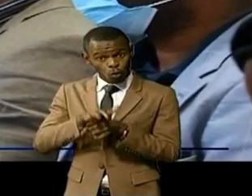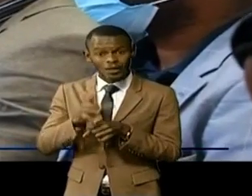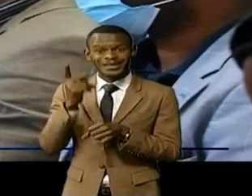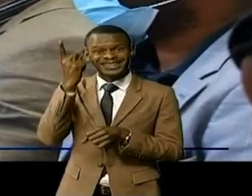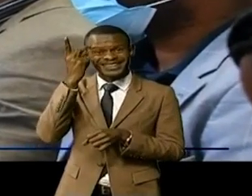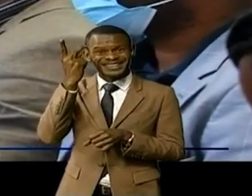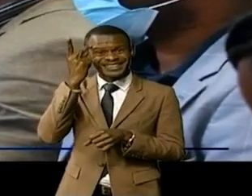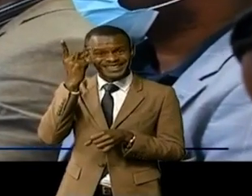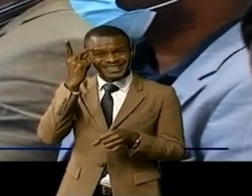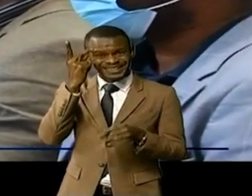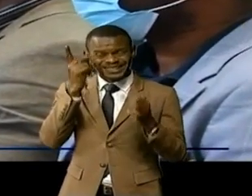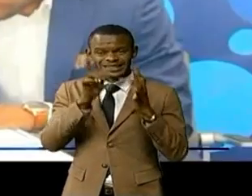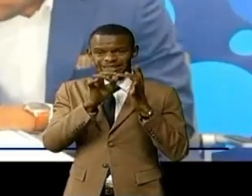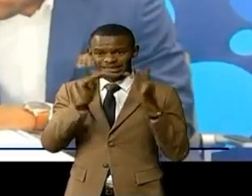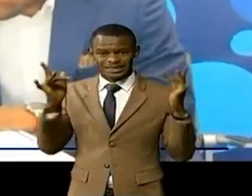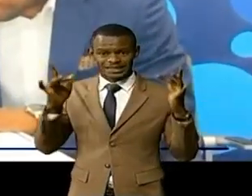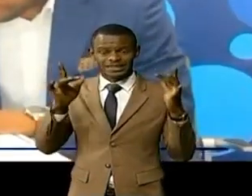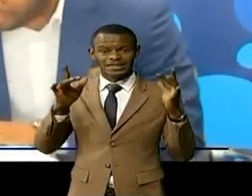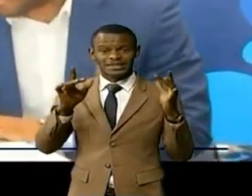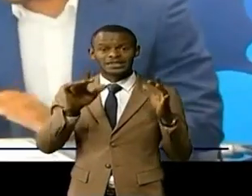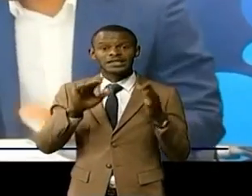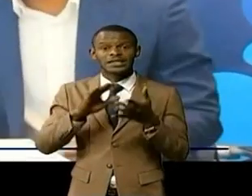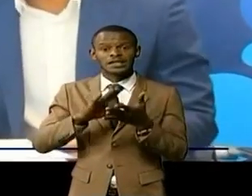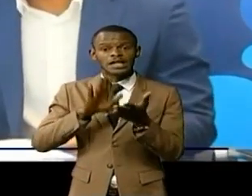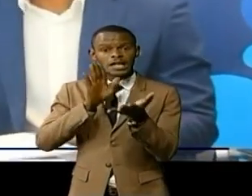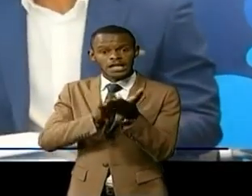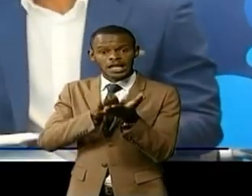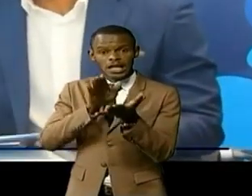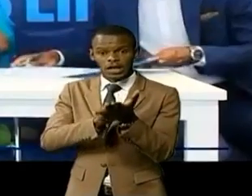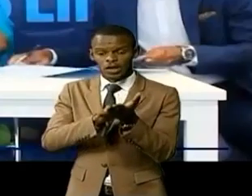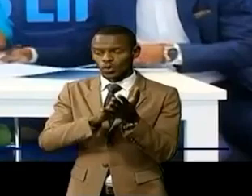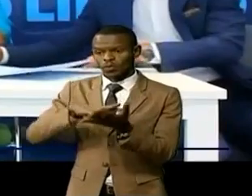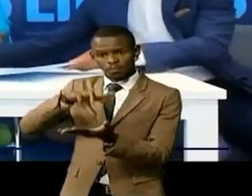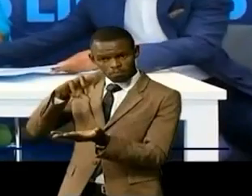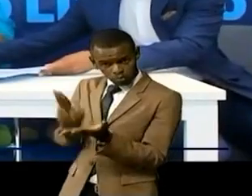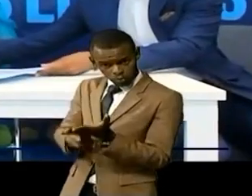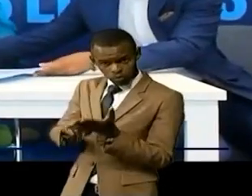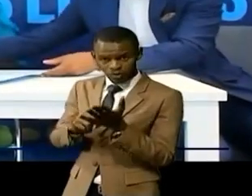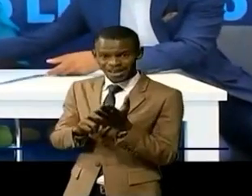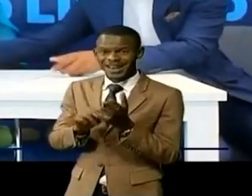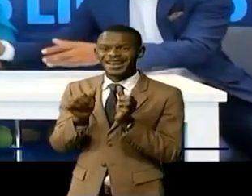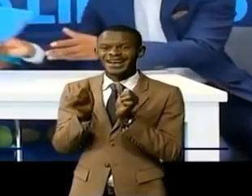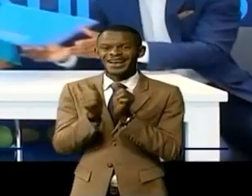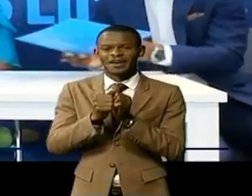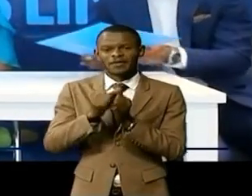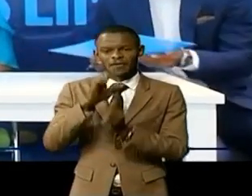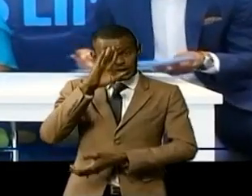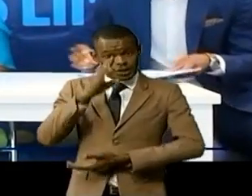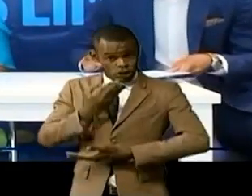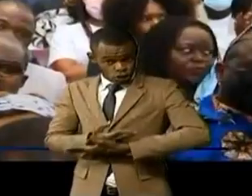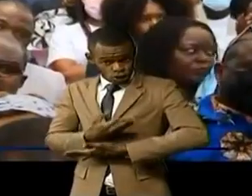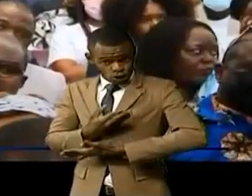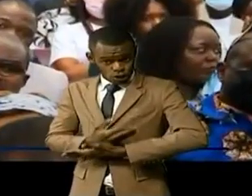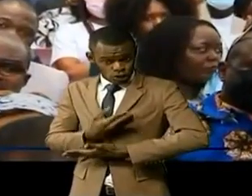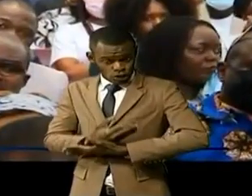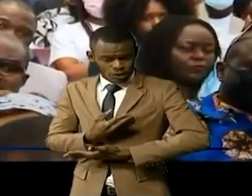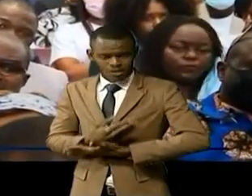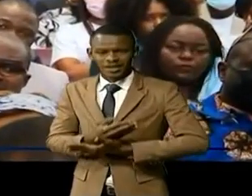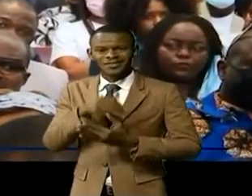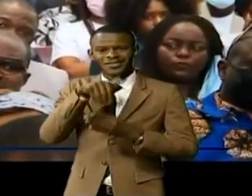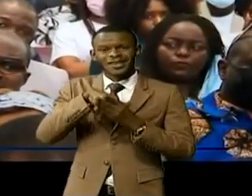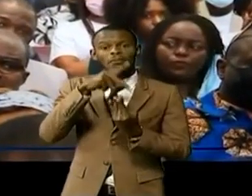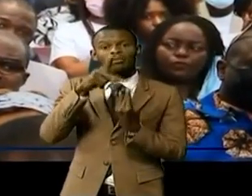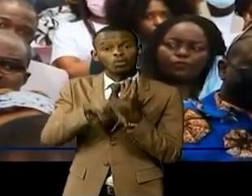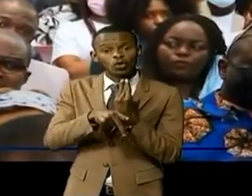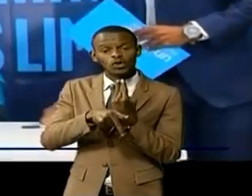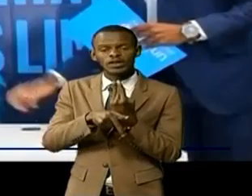un partenariat avec le Fonds des Nations Unies pour l'enfance UNICEF, la Génération sans limite GU. Le représentant de